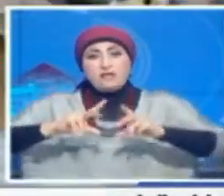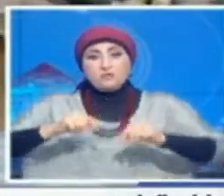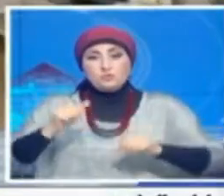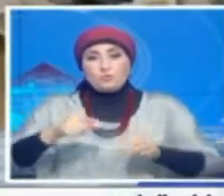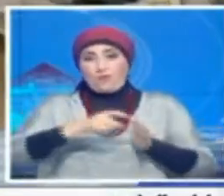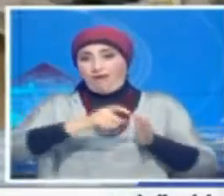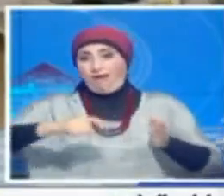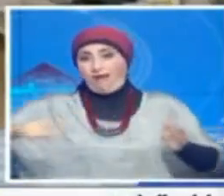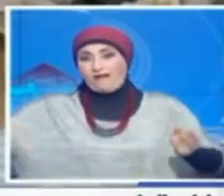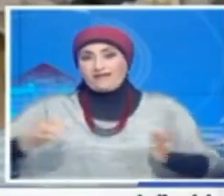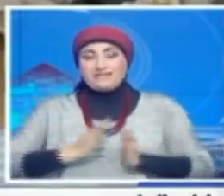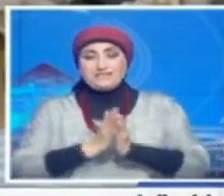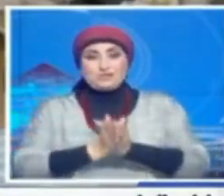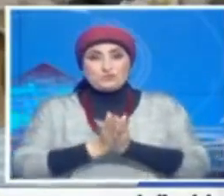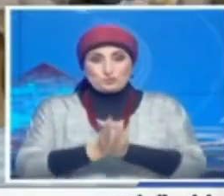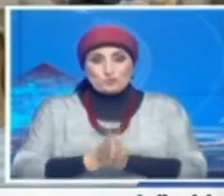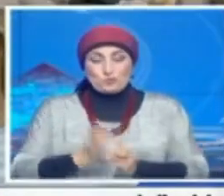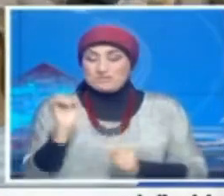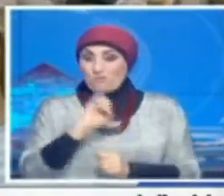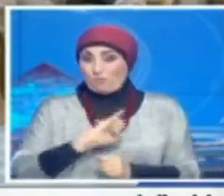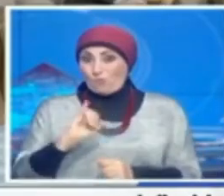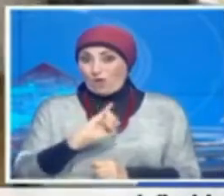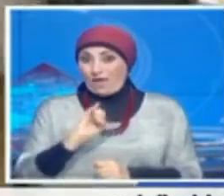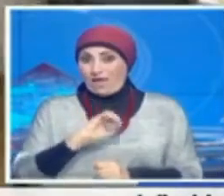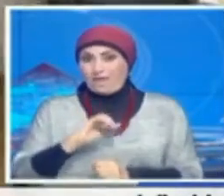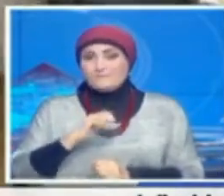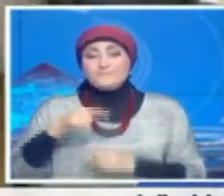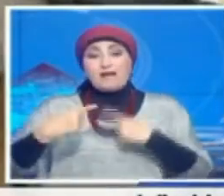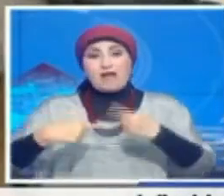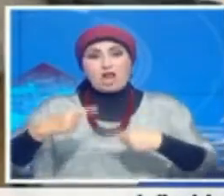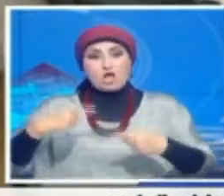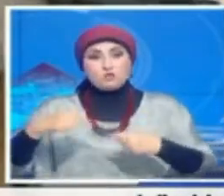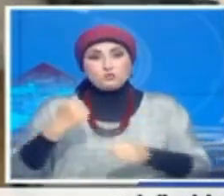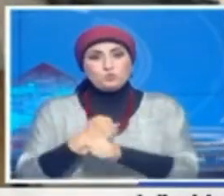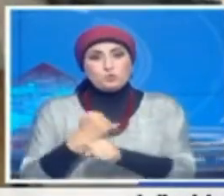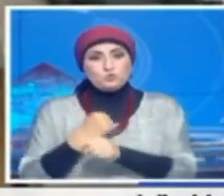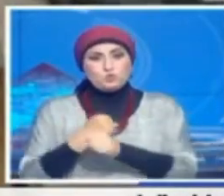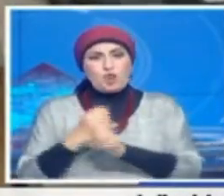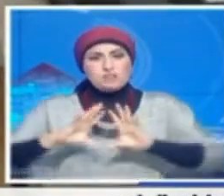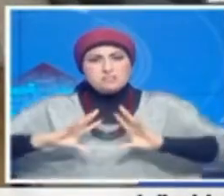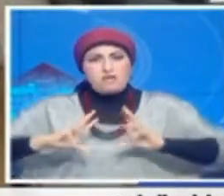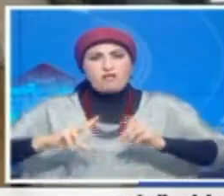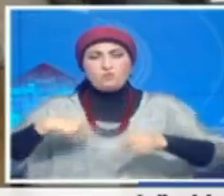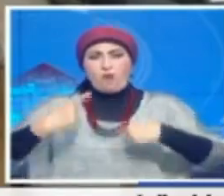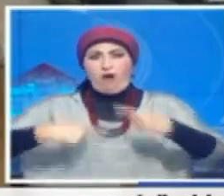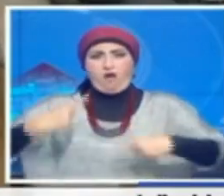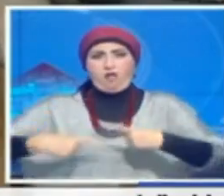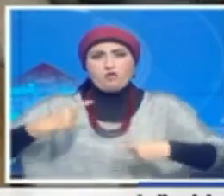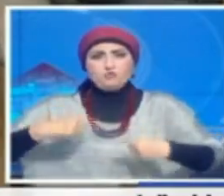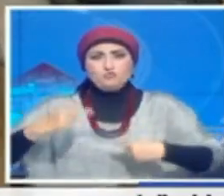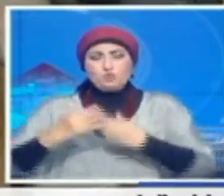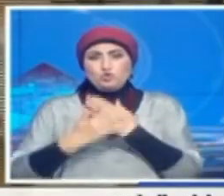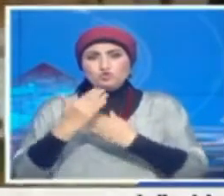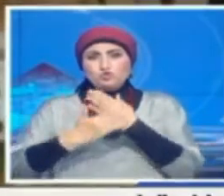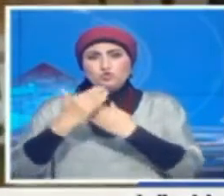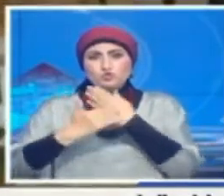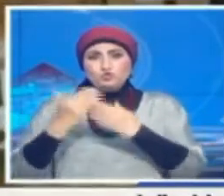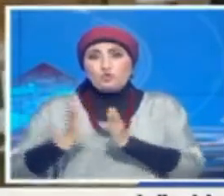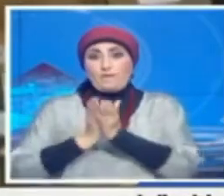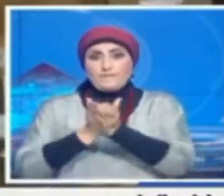تطوير مرفق قناة السويس يتضمن محاور عدة، أبرزها استمرار العمل على تطوير وصيانة المجرى